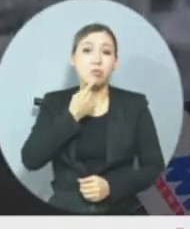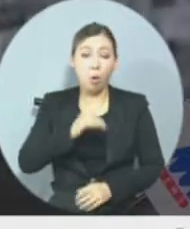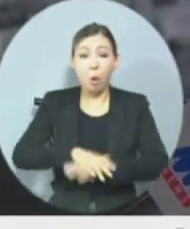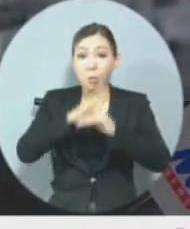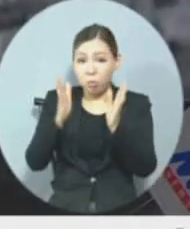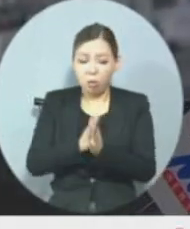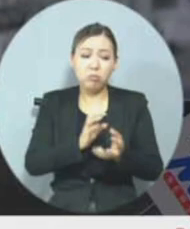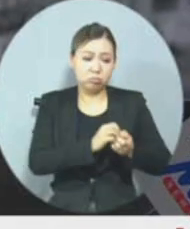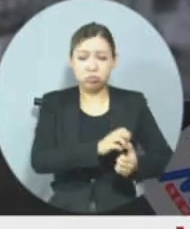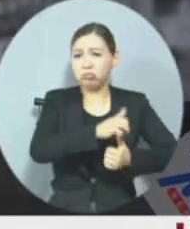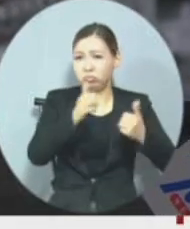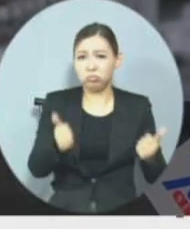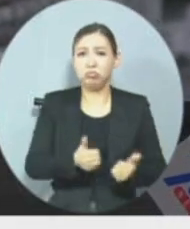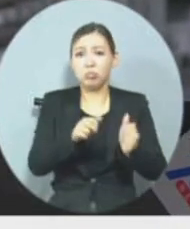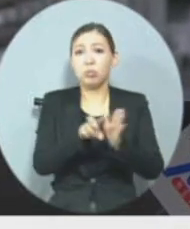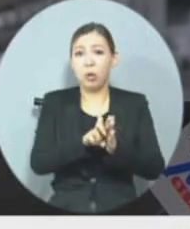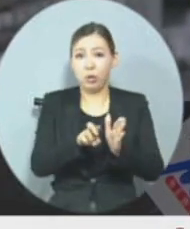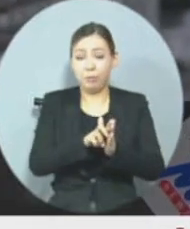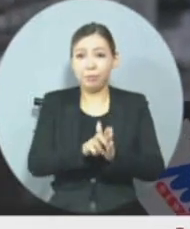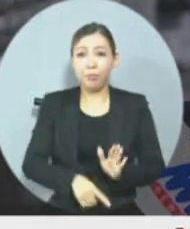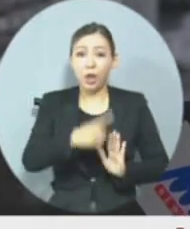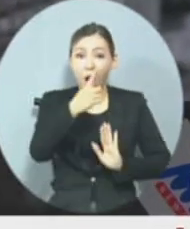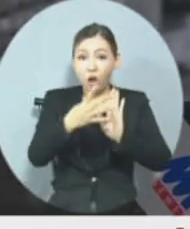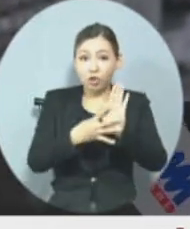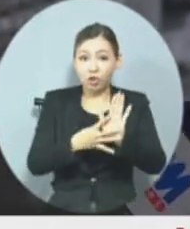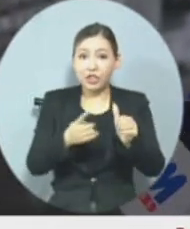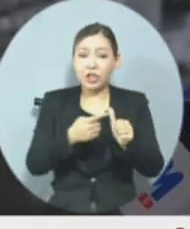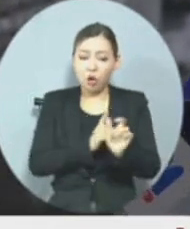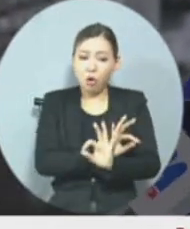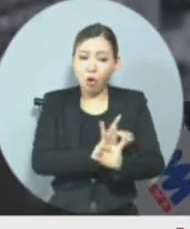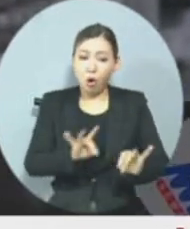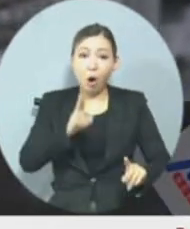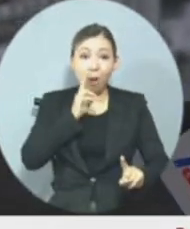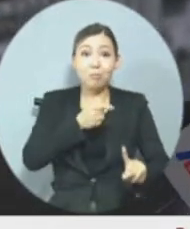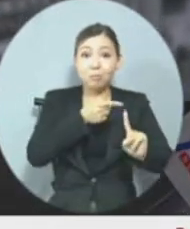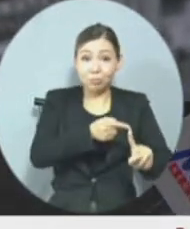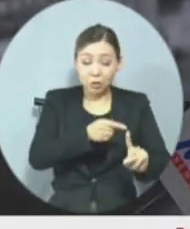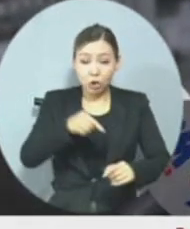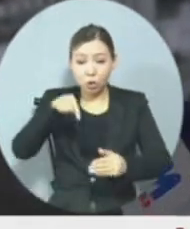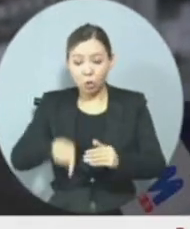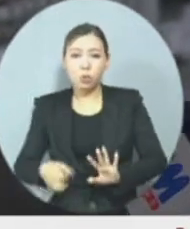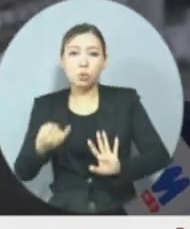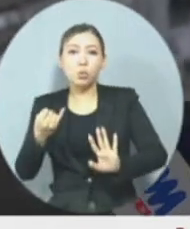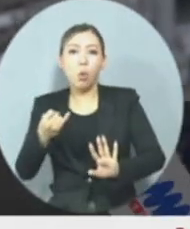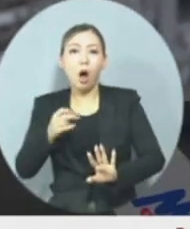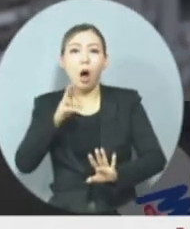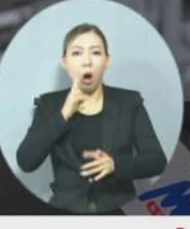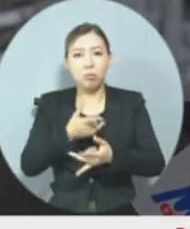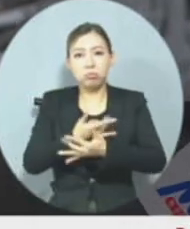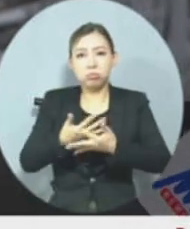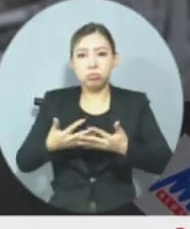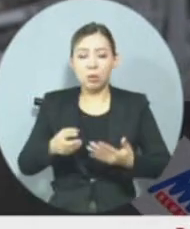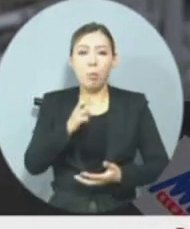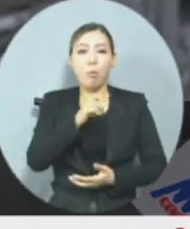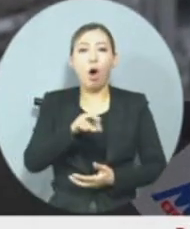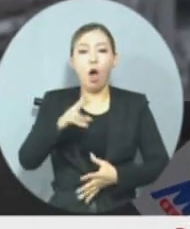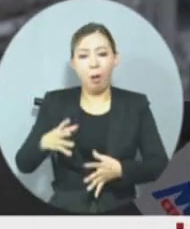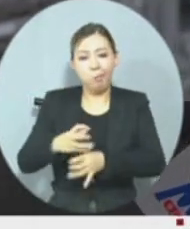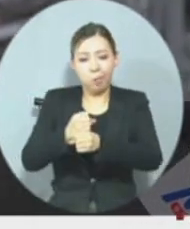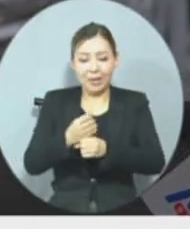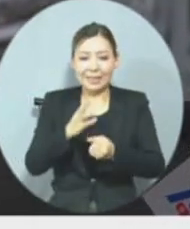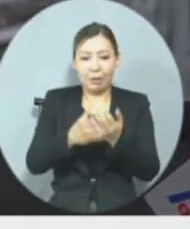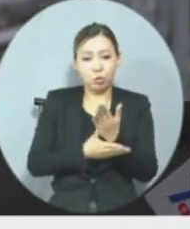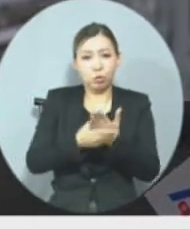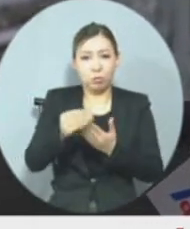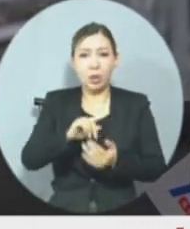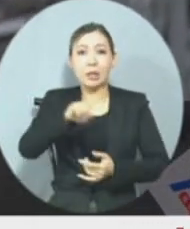болно. 19 нэр төрлийн хүнснээс одоо 6 төрлийн хүнснийх нь одоо сав баглаа бодол одоогийн байдлаар шаардлага хангаж байна. 13 нэр